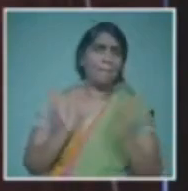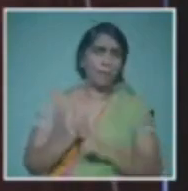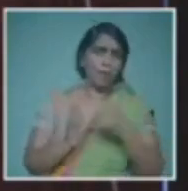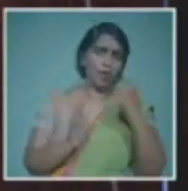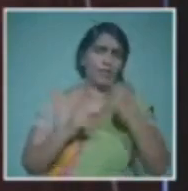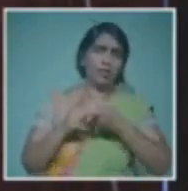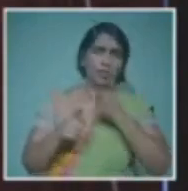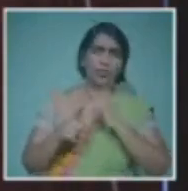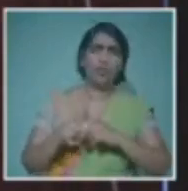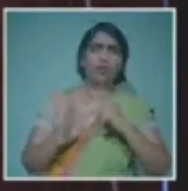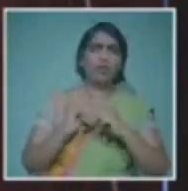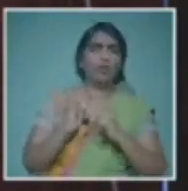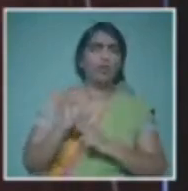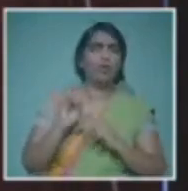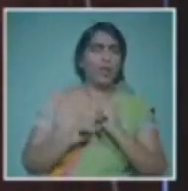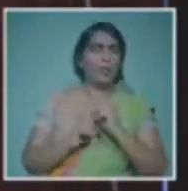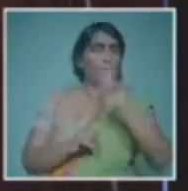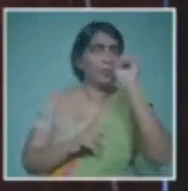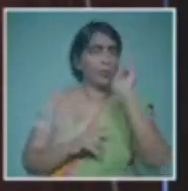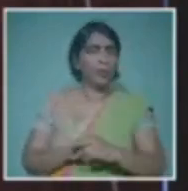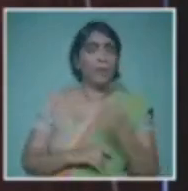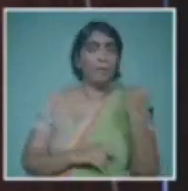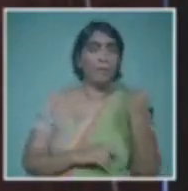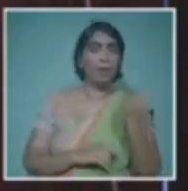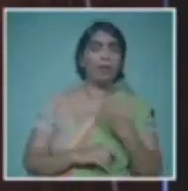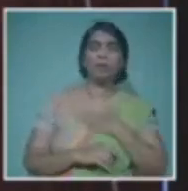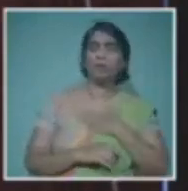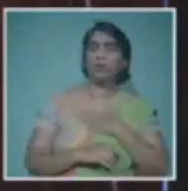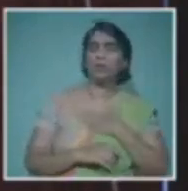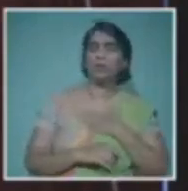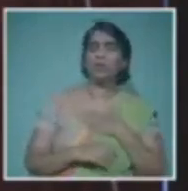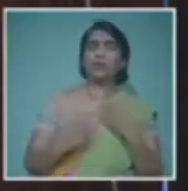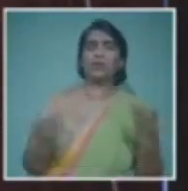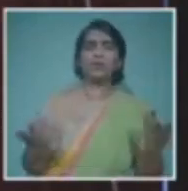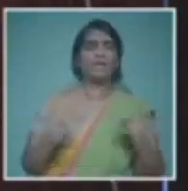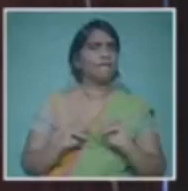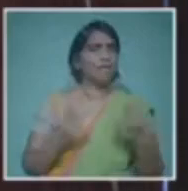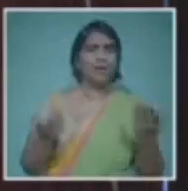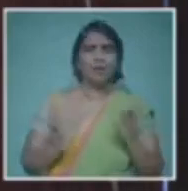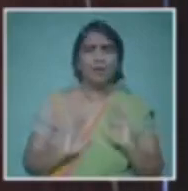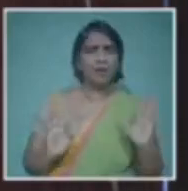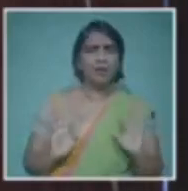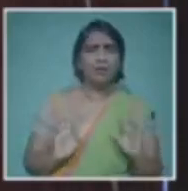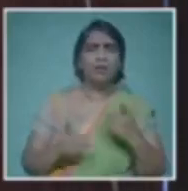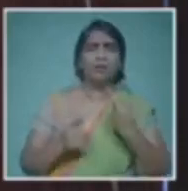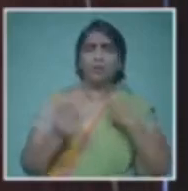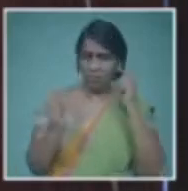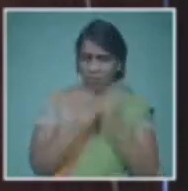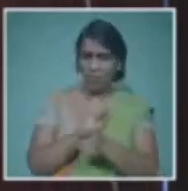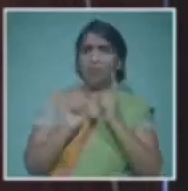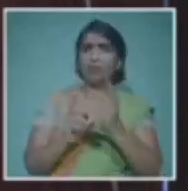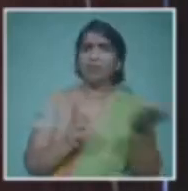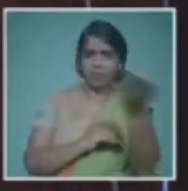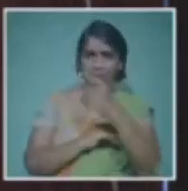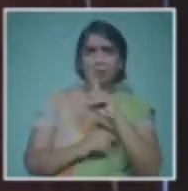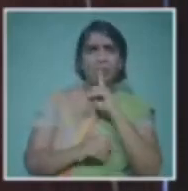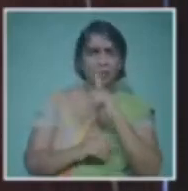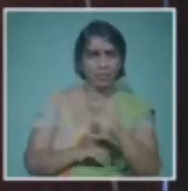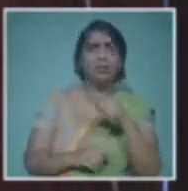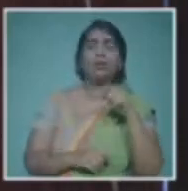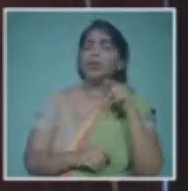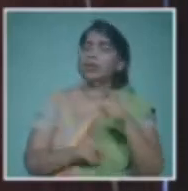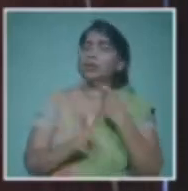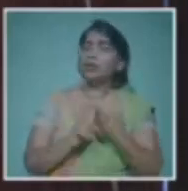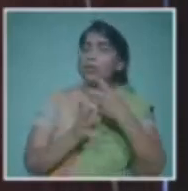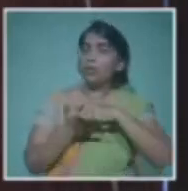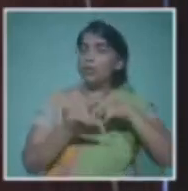උදාහරණේ මීගම එක්සත් ජාතික පක්ෂේ දිනනවා බලේ පිටවනවාමම. ඉතින් මේක විකෘතිය නෙමෙයිද මේ විකෘතිය කරන්න කියලාද කියන්නේ දබුන් ආන්සලා. ඒ නිසා මේ